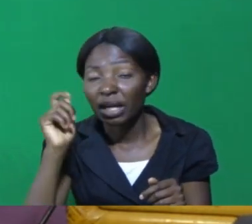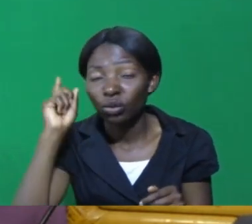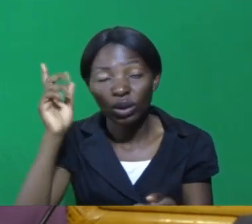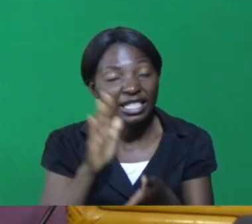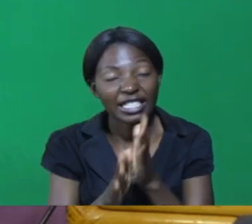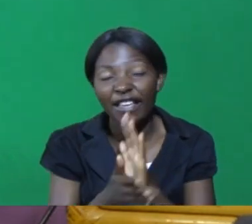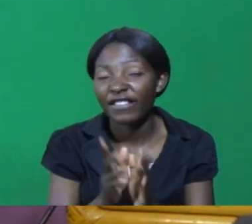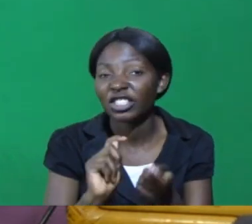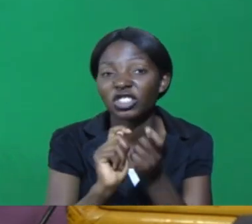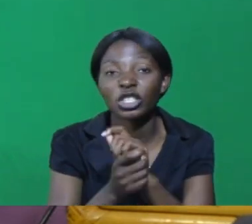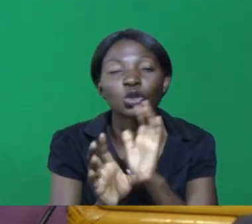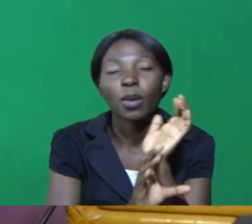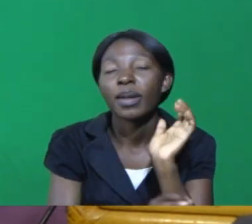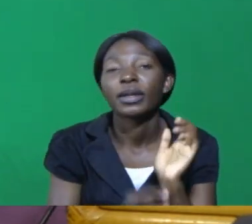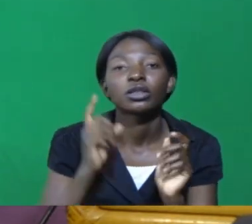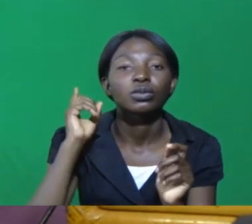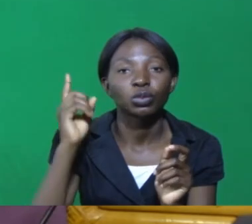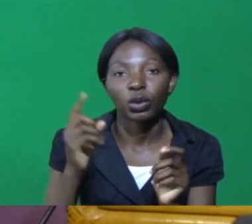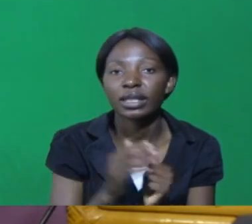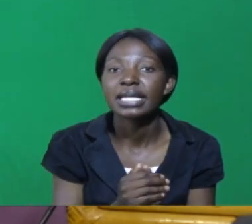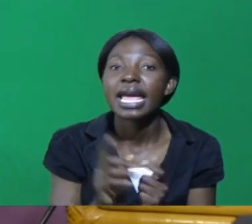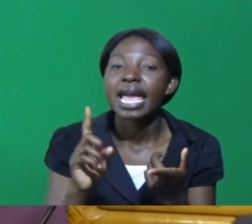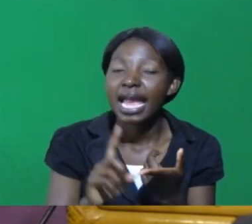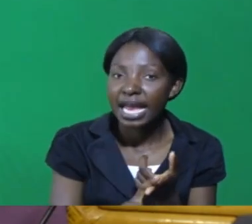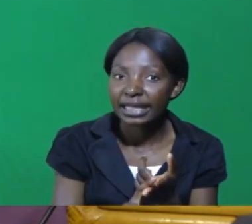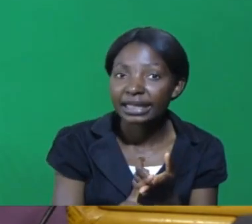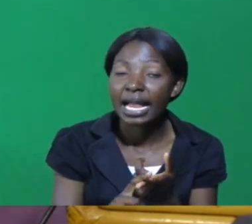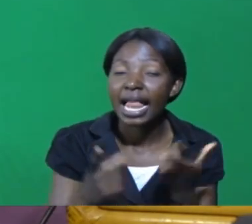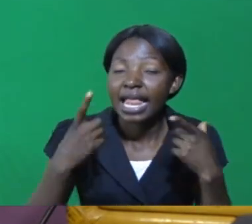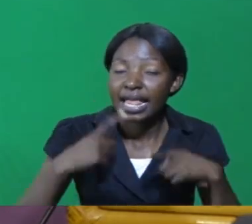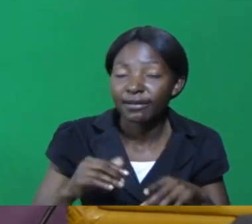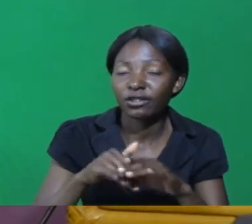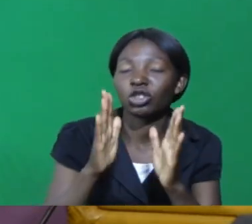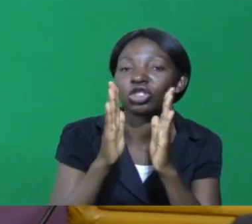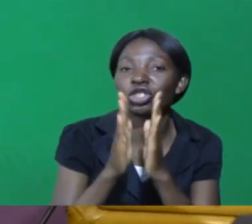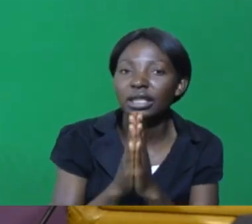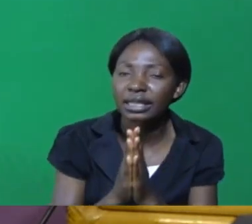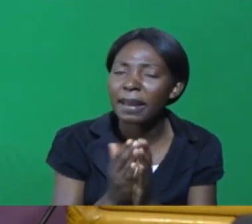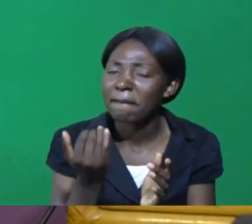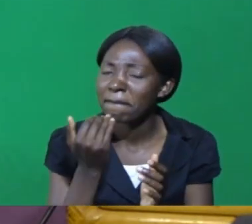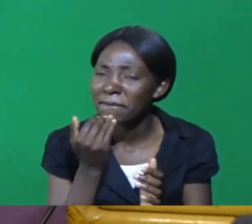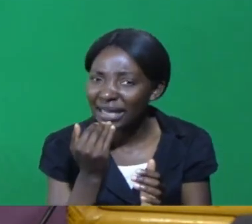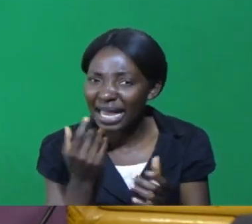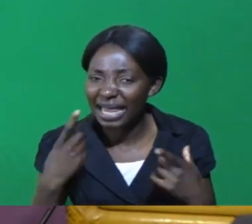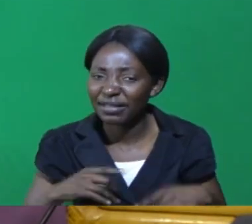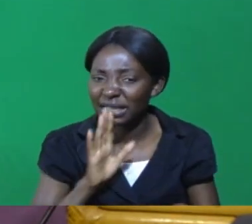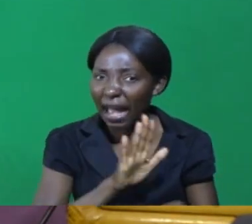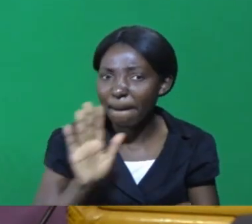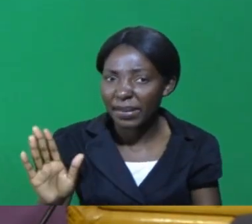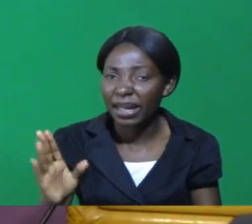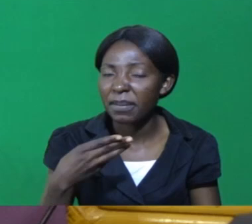haidii, haishanduke, haichinjike. Ndobva taona futi kuti anogara mutemberi, kureva kuti anowanikwa pakati